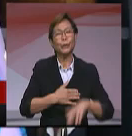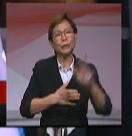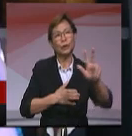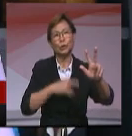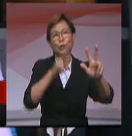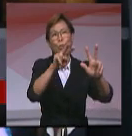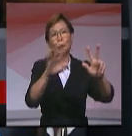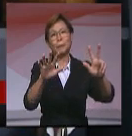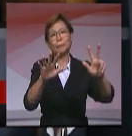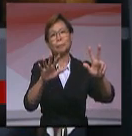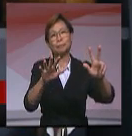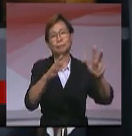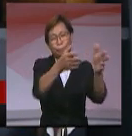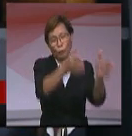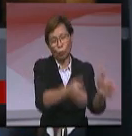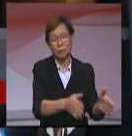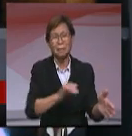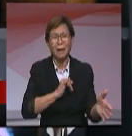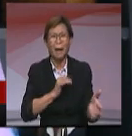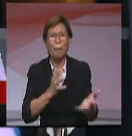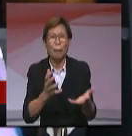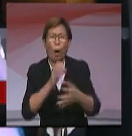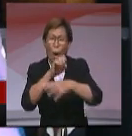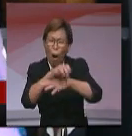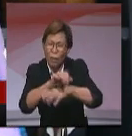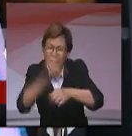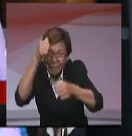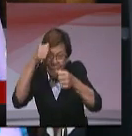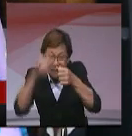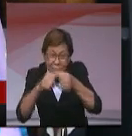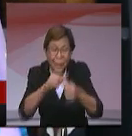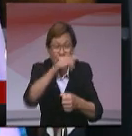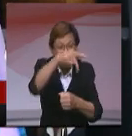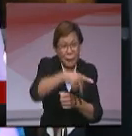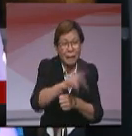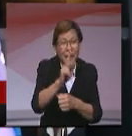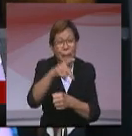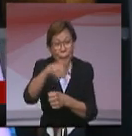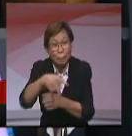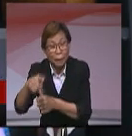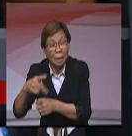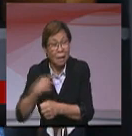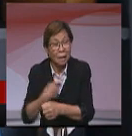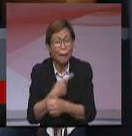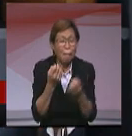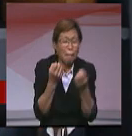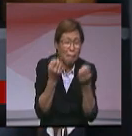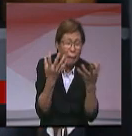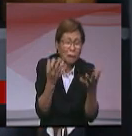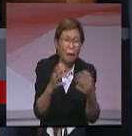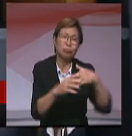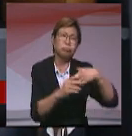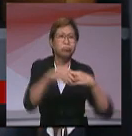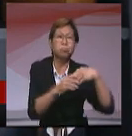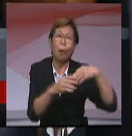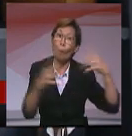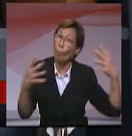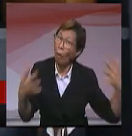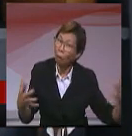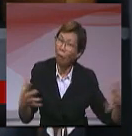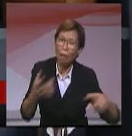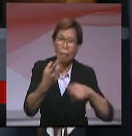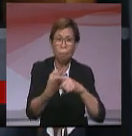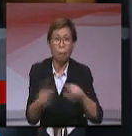325. Suka saya ingatkan bahawa walaupun PKPP kita memberikan banyak pelonggaran,